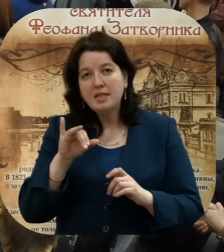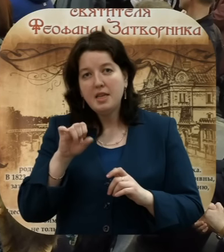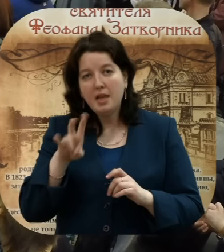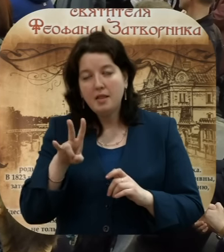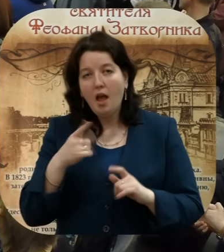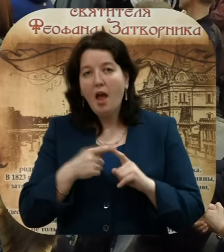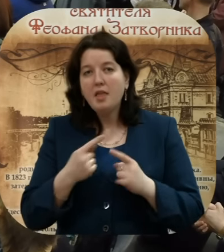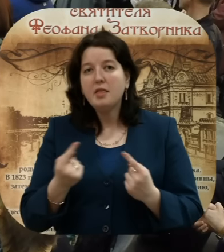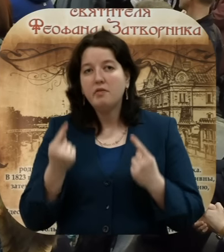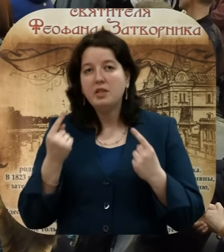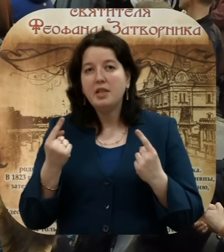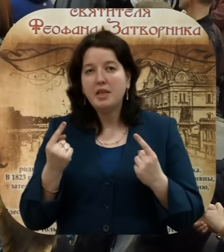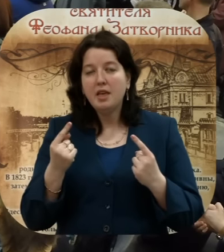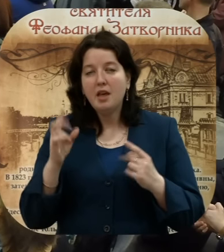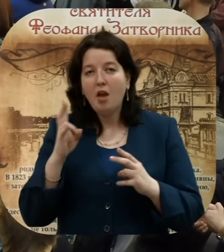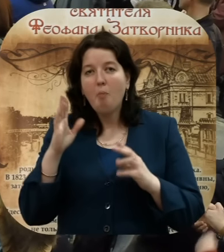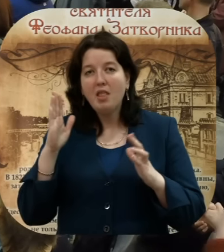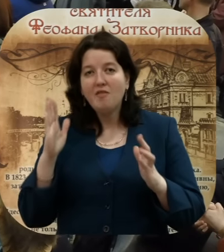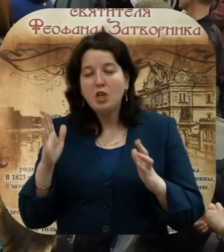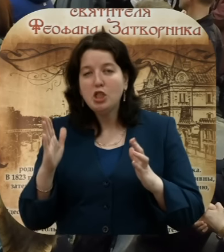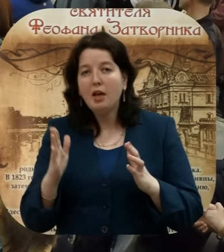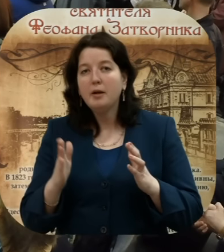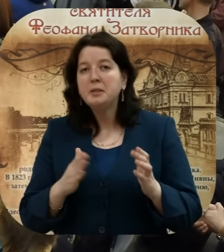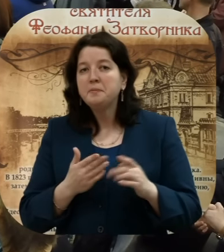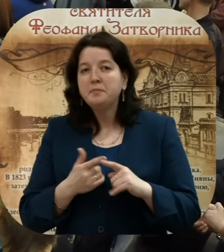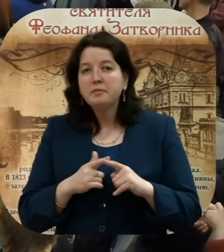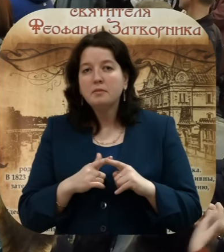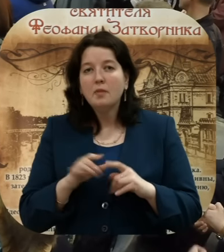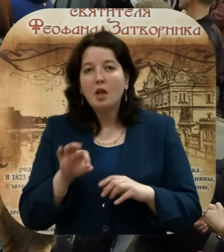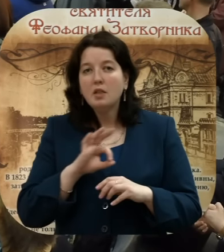столетия, кстати, замечательный подвижник,